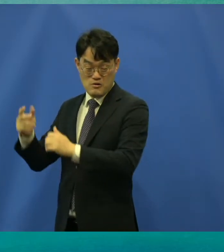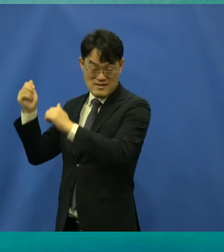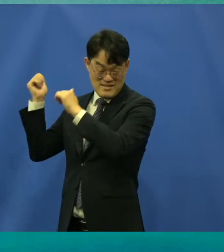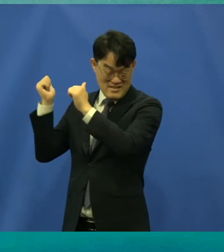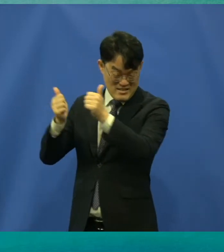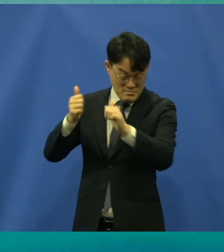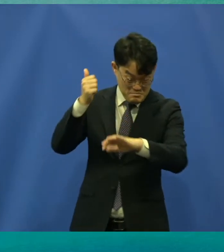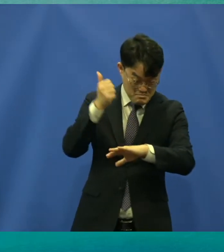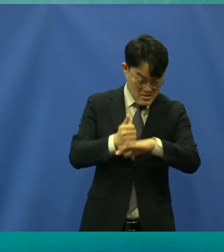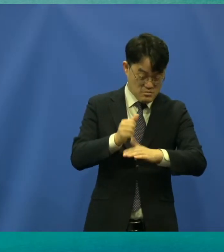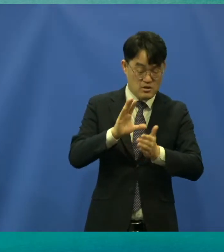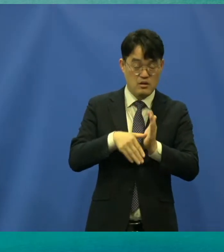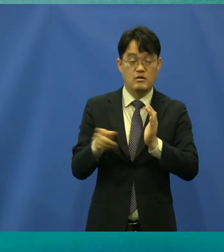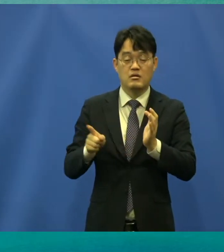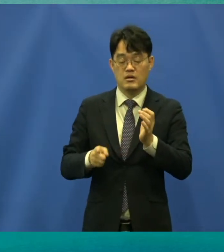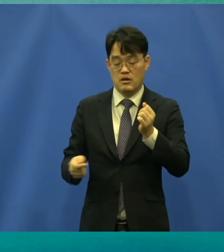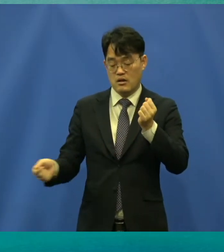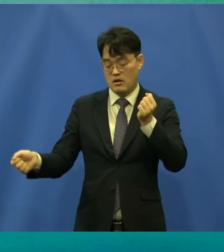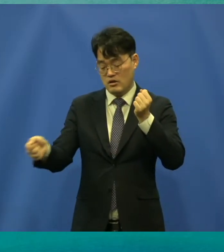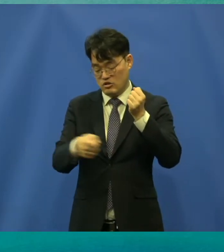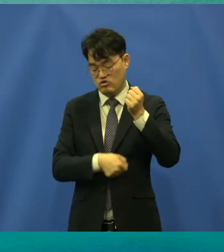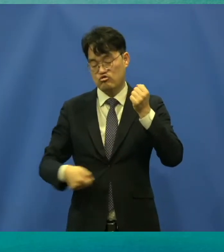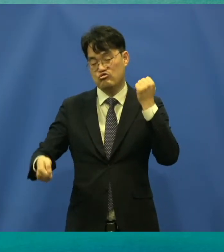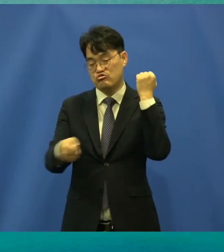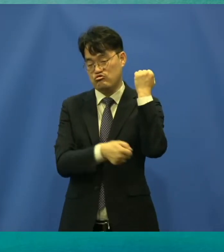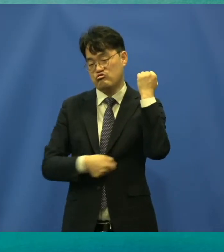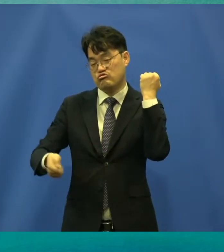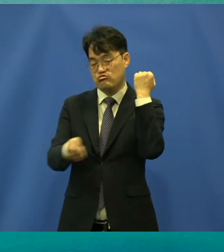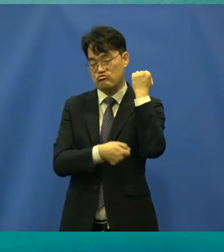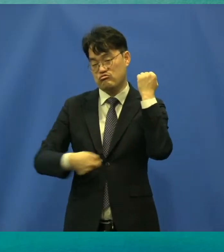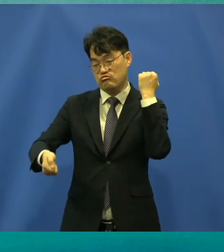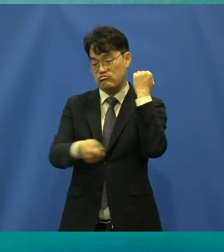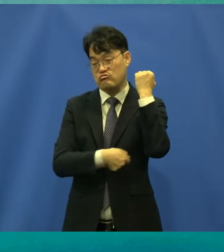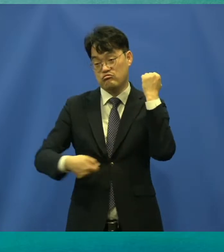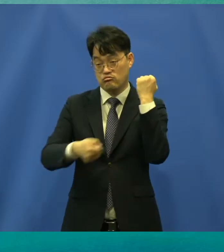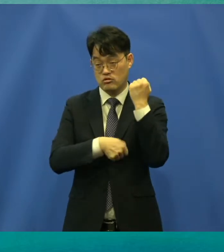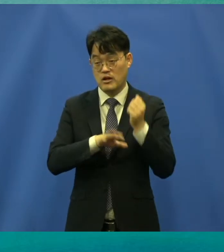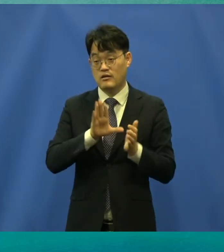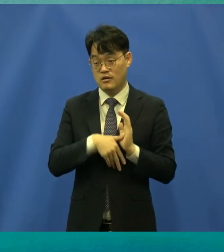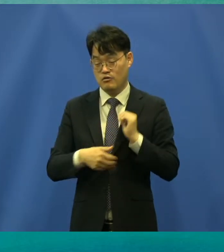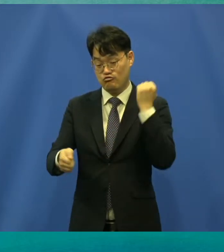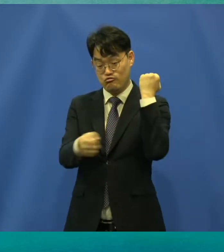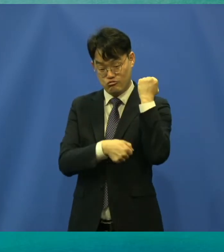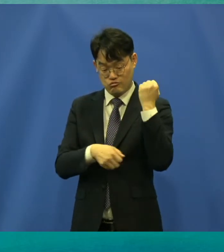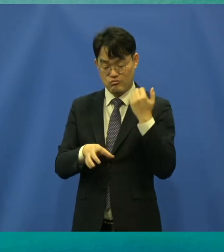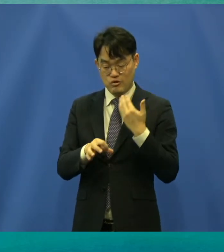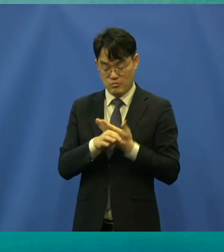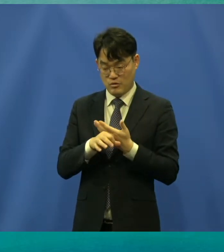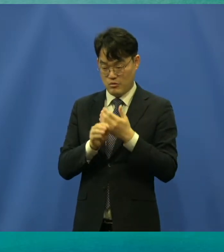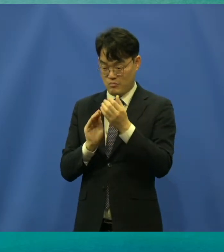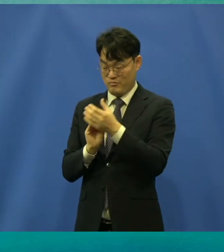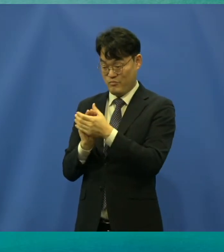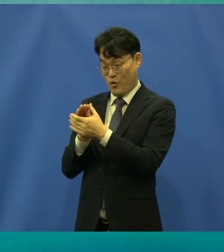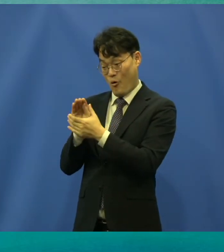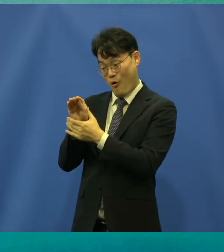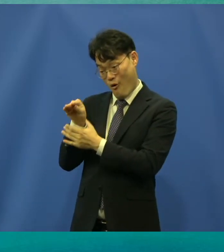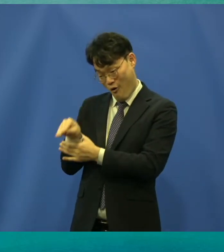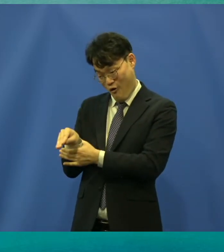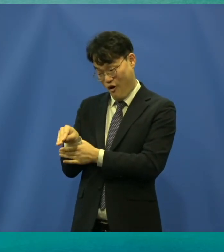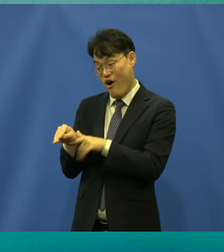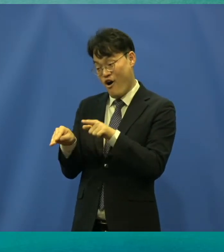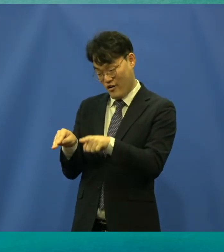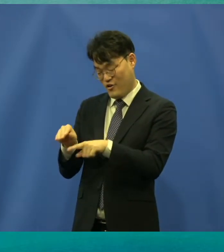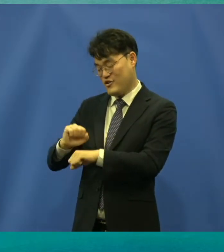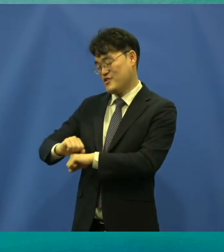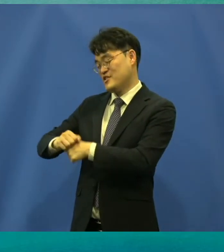중요한 일은 이 알곡들은 창고에 들이는 시간들. 이 수확기에 있는 곡식은